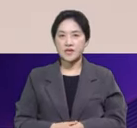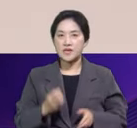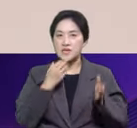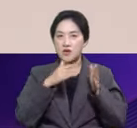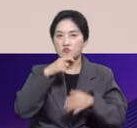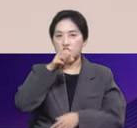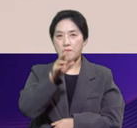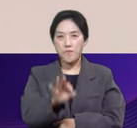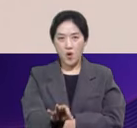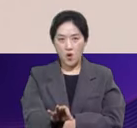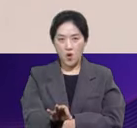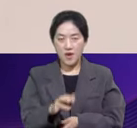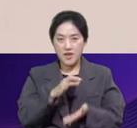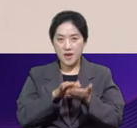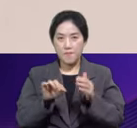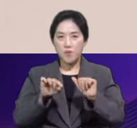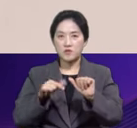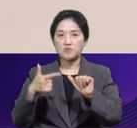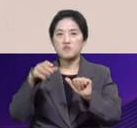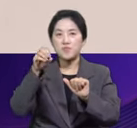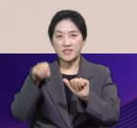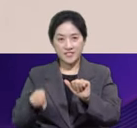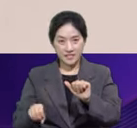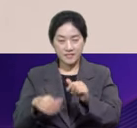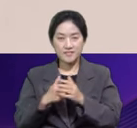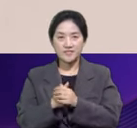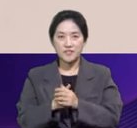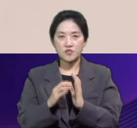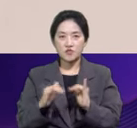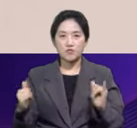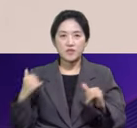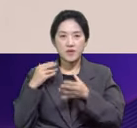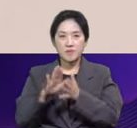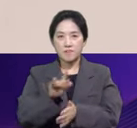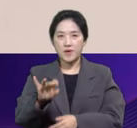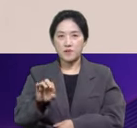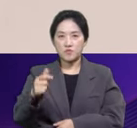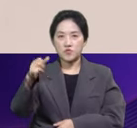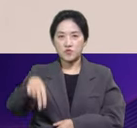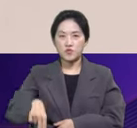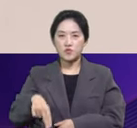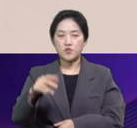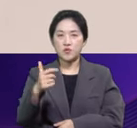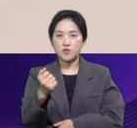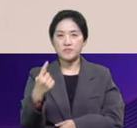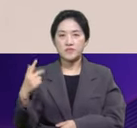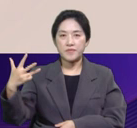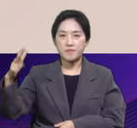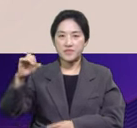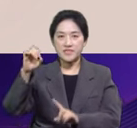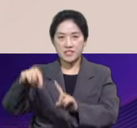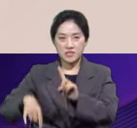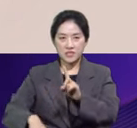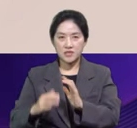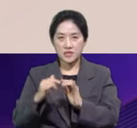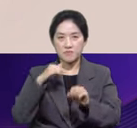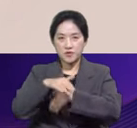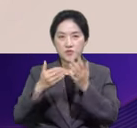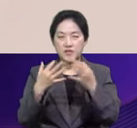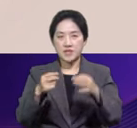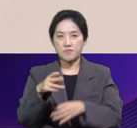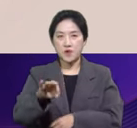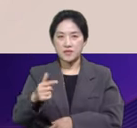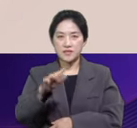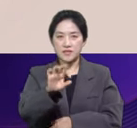이번엔 경기 수원병입니다. 개표 5.6% 진행됐고요. 국민의힘 박문규 후보가 51.8%로 현재 1위, 민주당 김영진